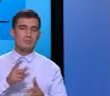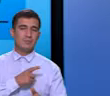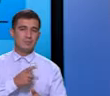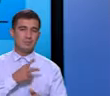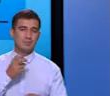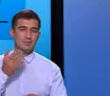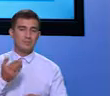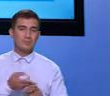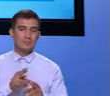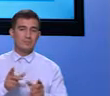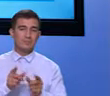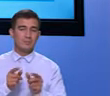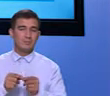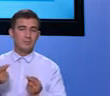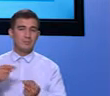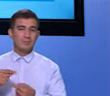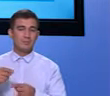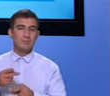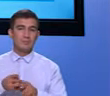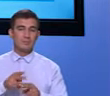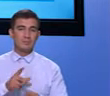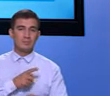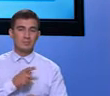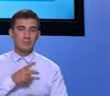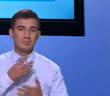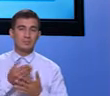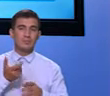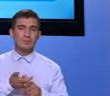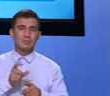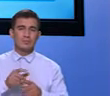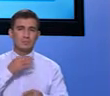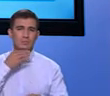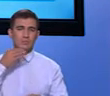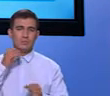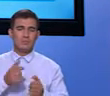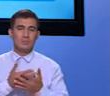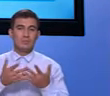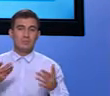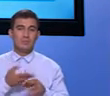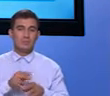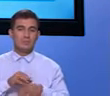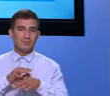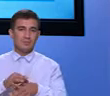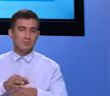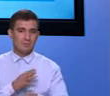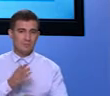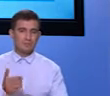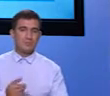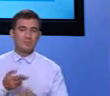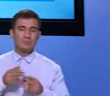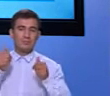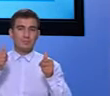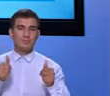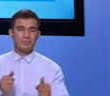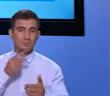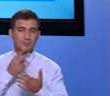dehqonchilikda ishlatilishi dehqonchilikni rivojlanishiga, ziroatchilikning bir qancha tarmoqlari rivojlanishiga olib keldi. Mana tasvirdan ko'rib